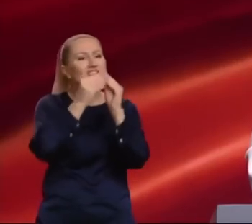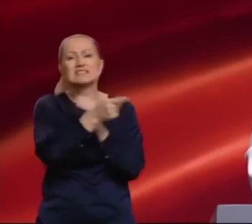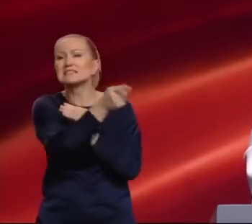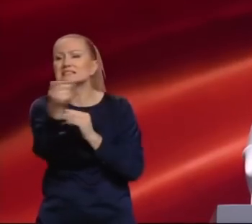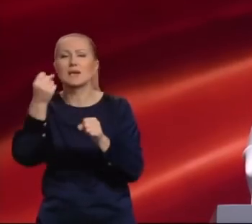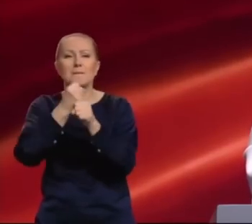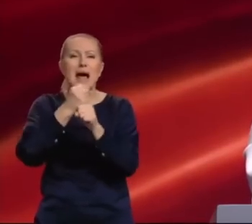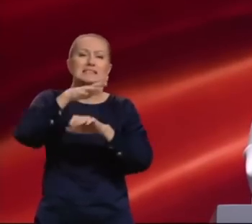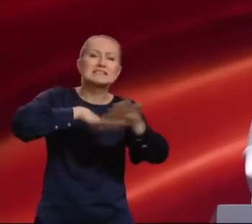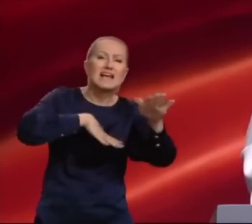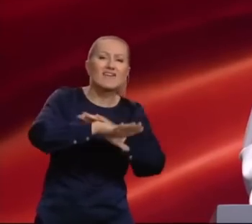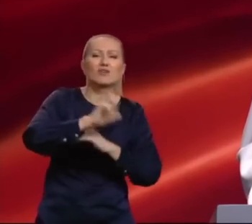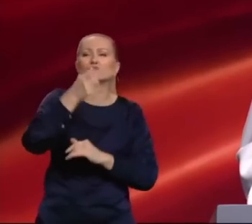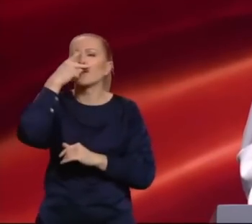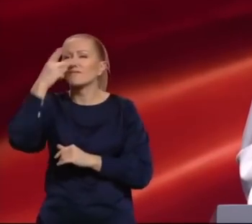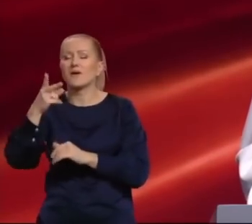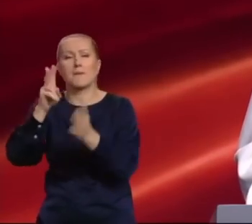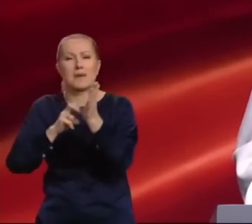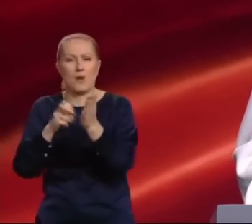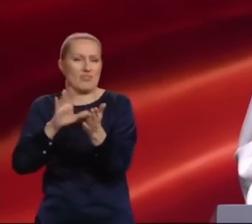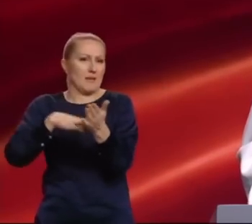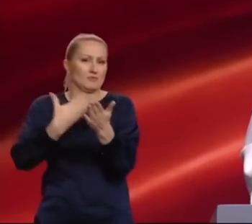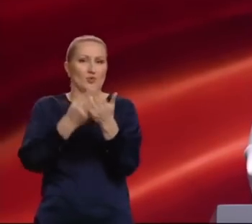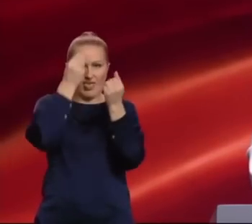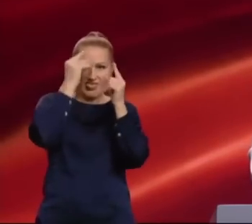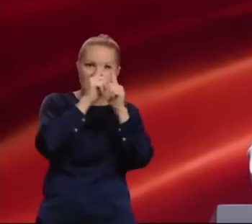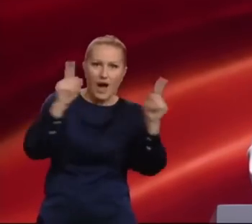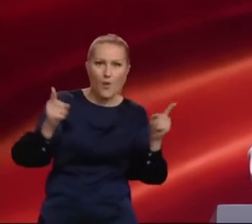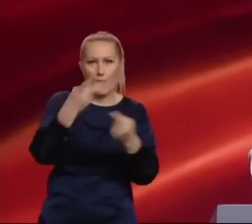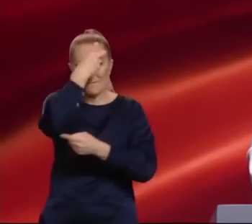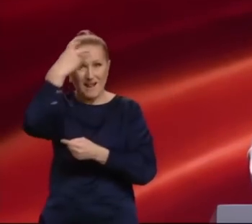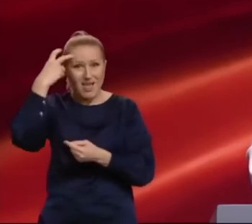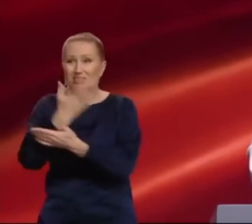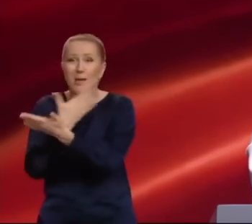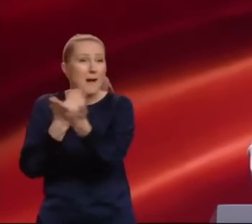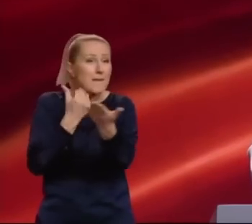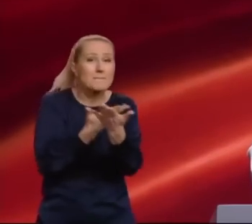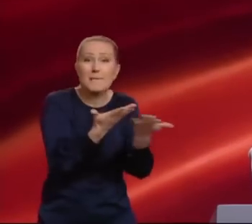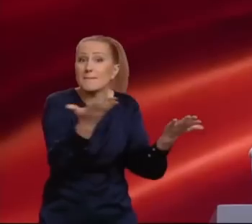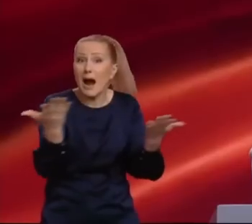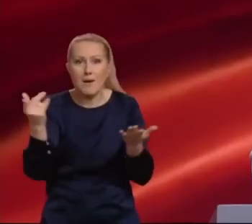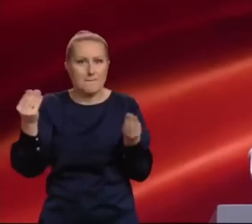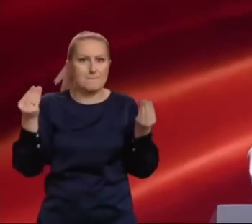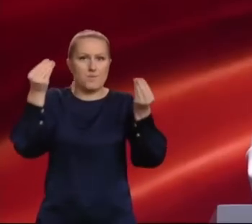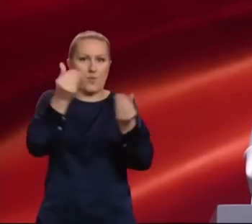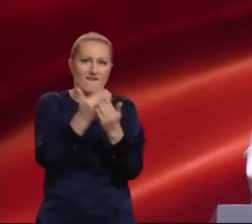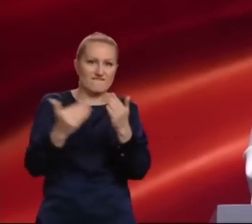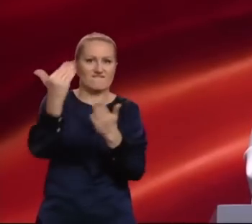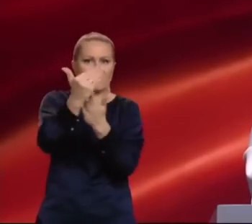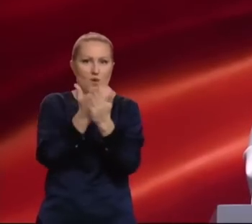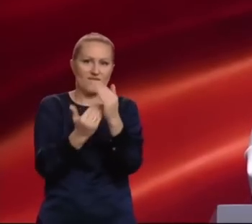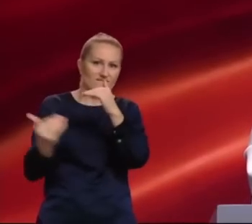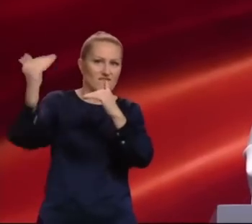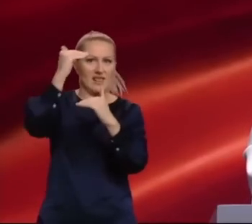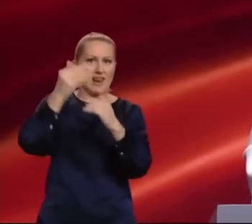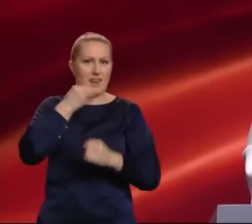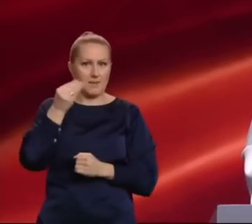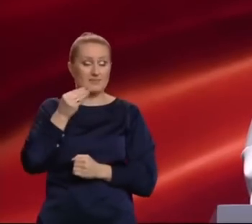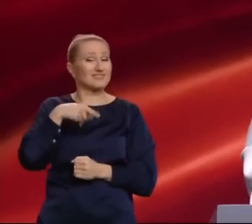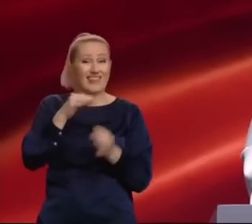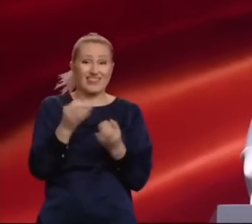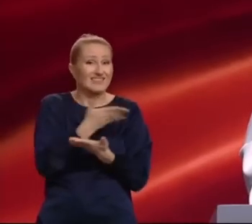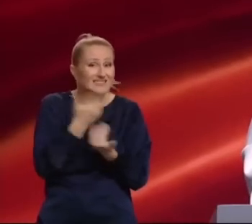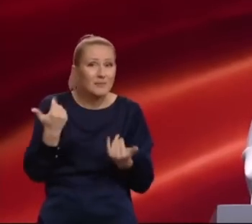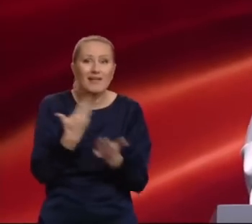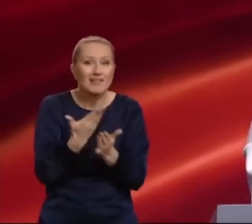których brakuje nauczycieli, brakuje pielęgniarek, były dobrze opłacane. Teraz tak nie jest, ponieważ państwo nie